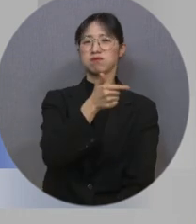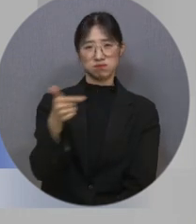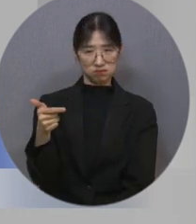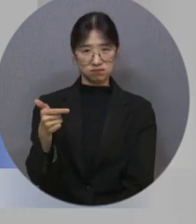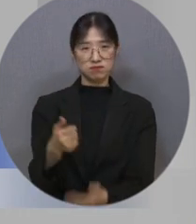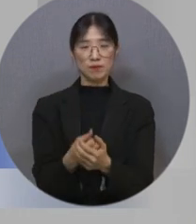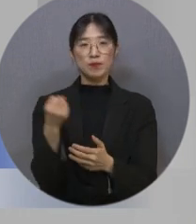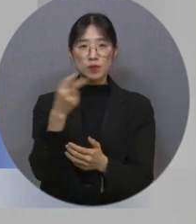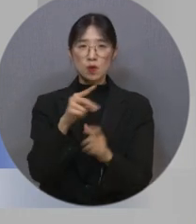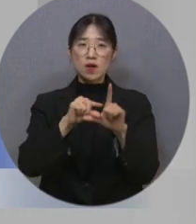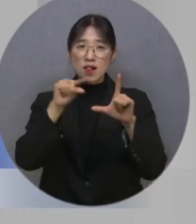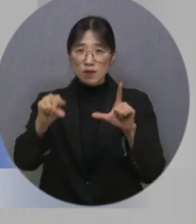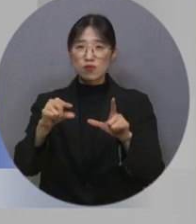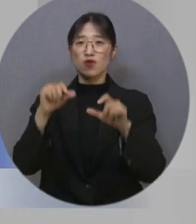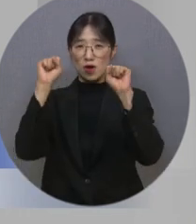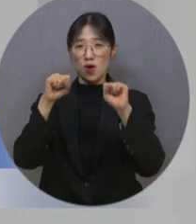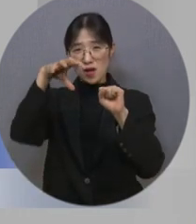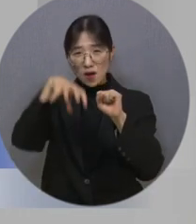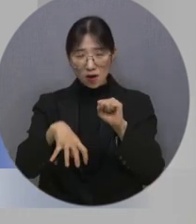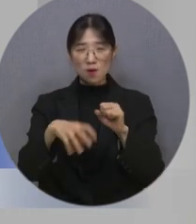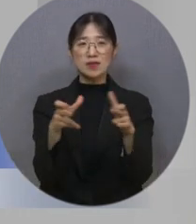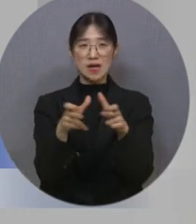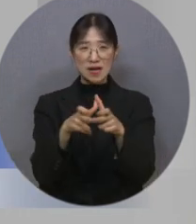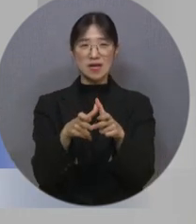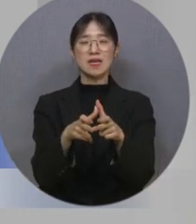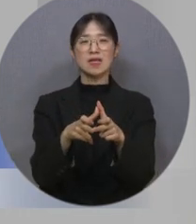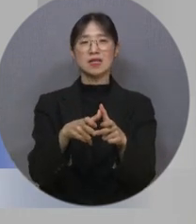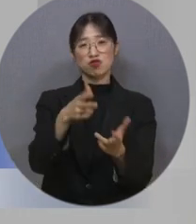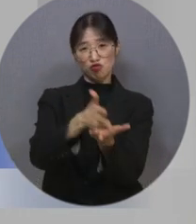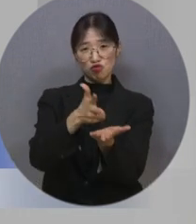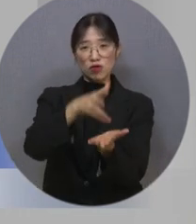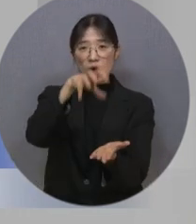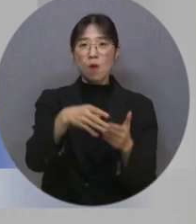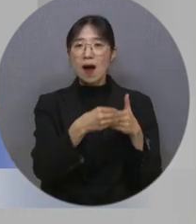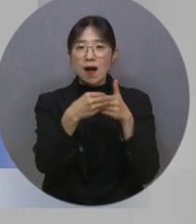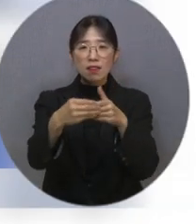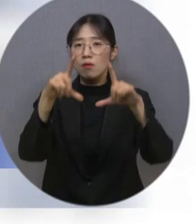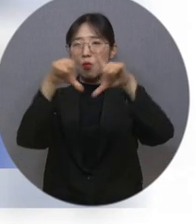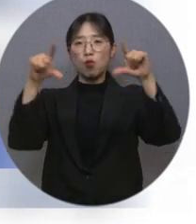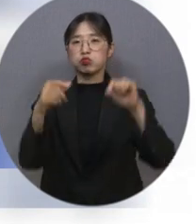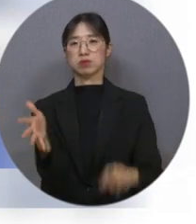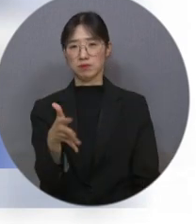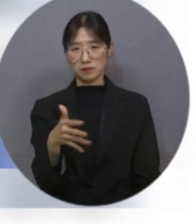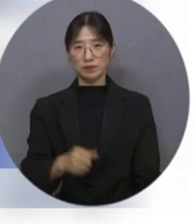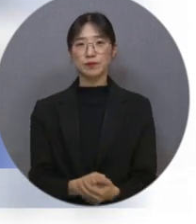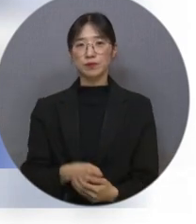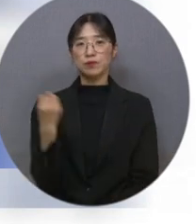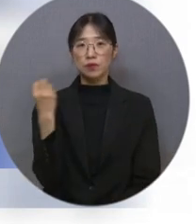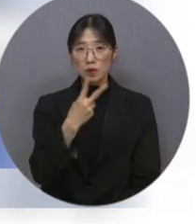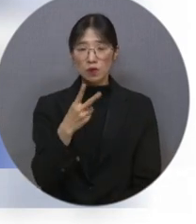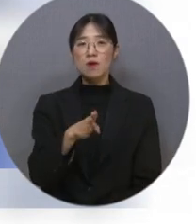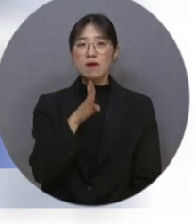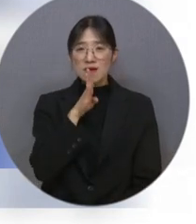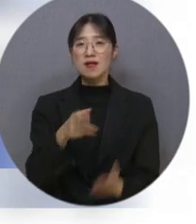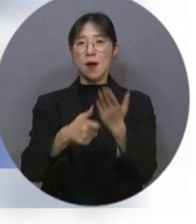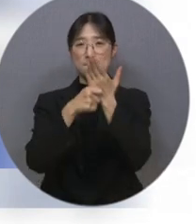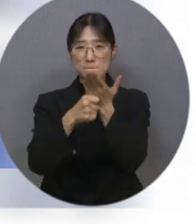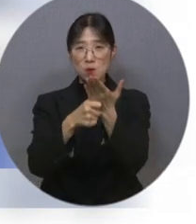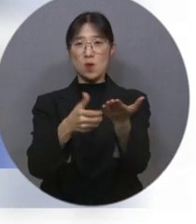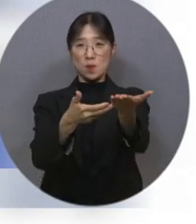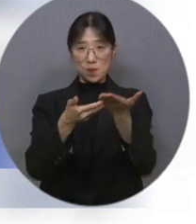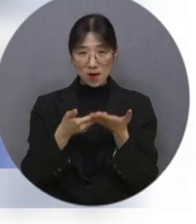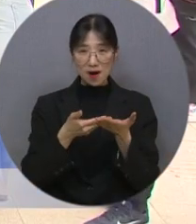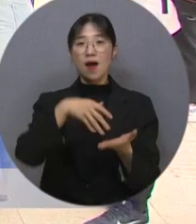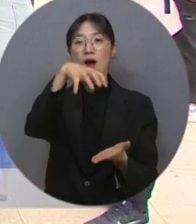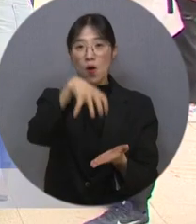일부 경기장은 장인 주차공간 안내 표시가 아예 없었습니다 또한 현장에서 발권을 받을 수 있는